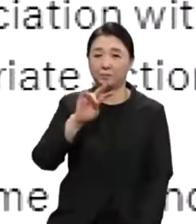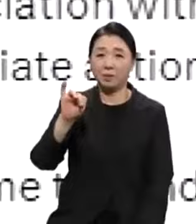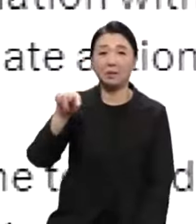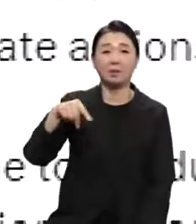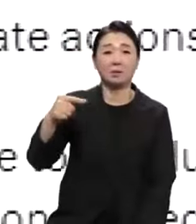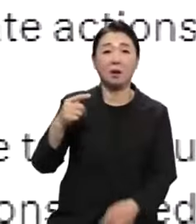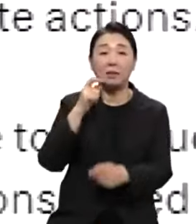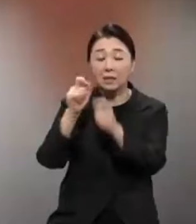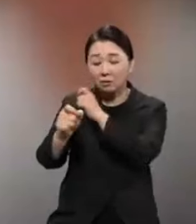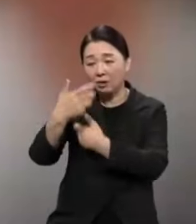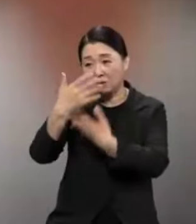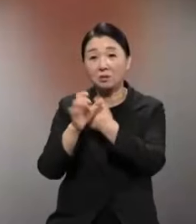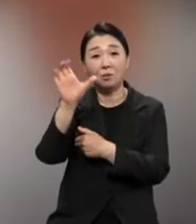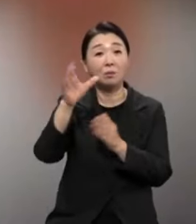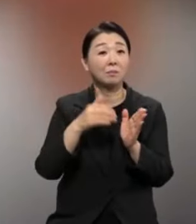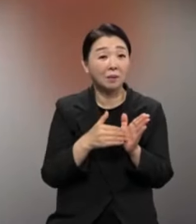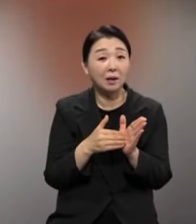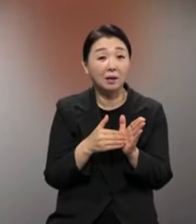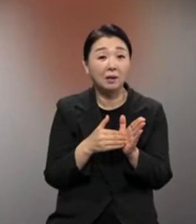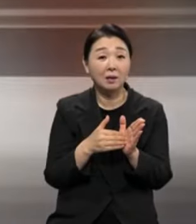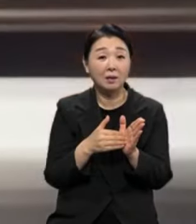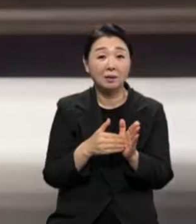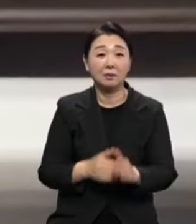미스터비스트는 사기꾼이란 영상을 올렸습니다.